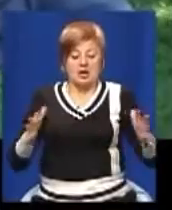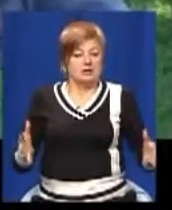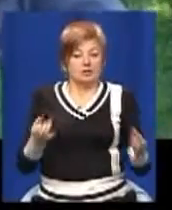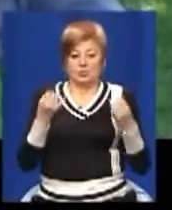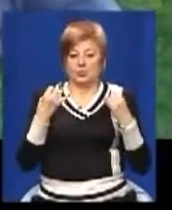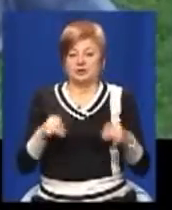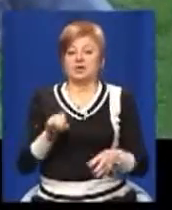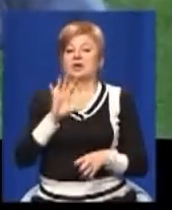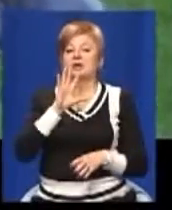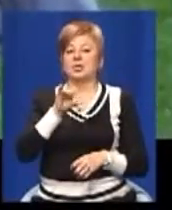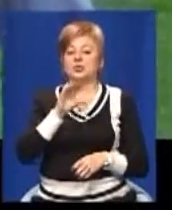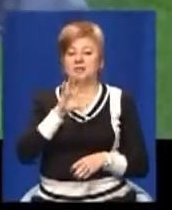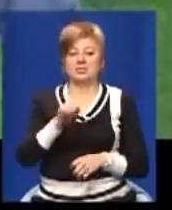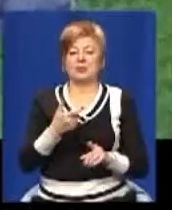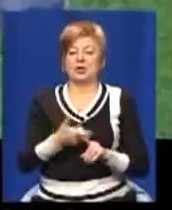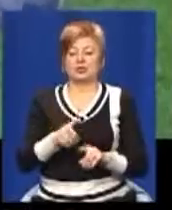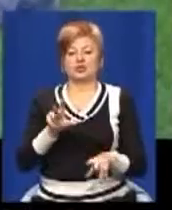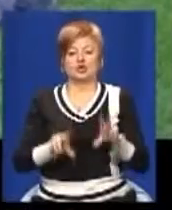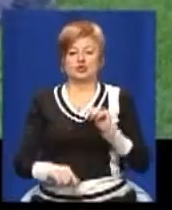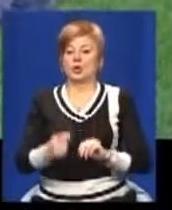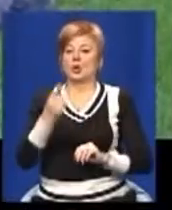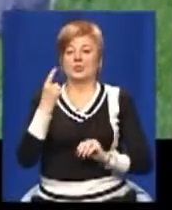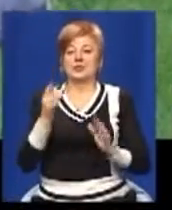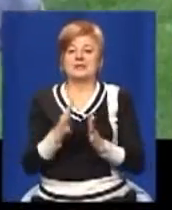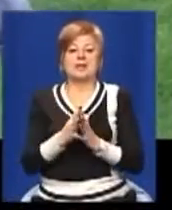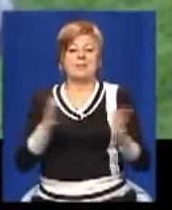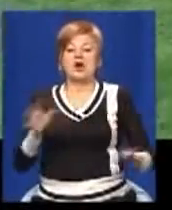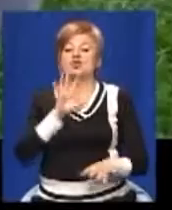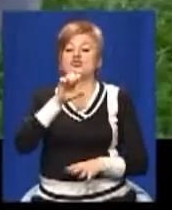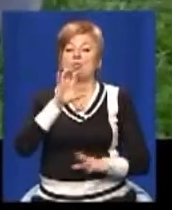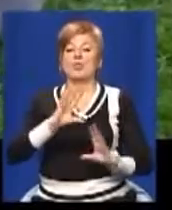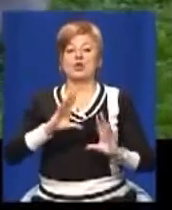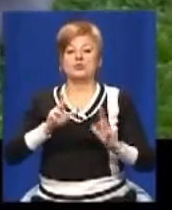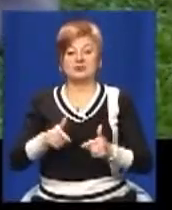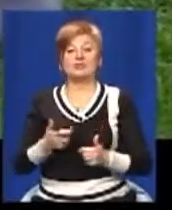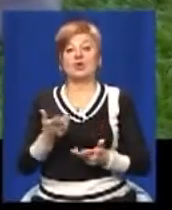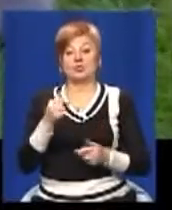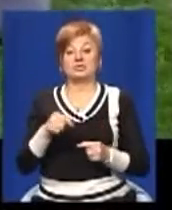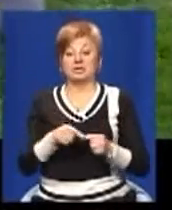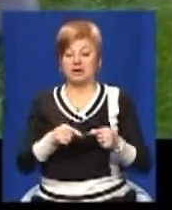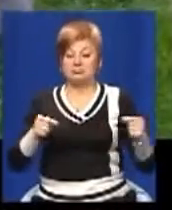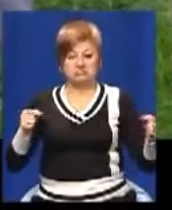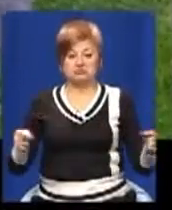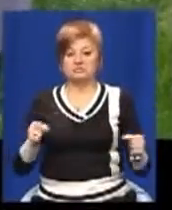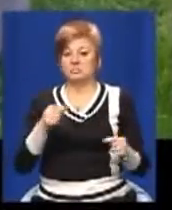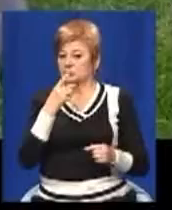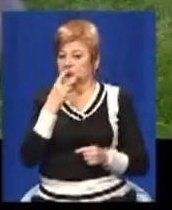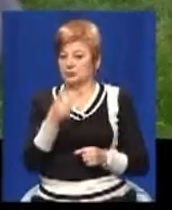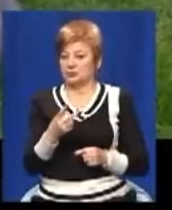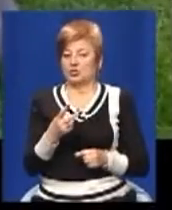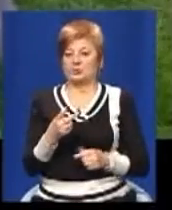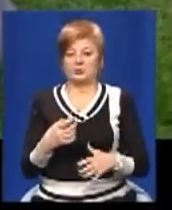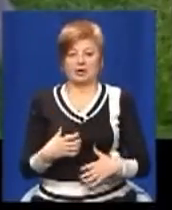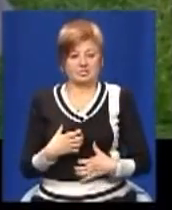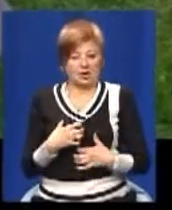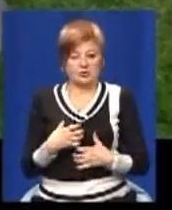вражають. Тварини цієї породи вважаються однією з найбільших собак у світі. Хоча зріст дога може налякати, знайте,